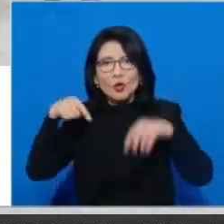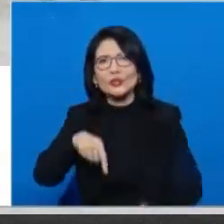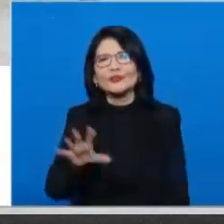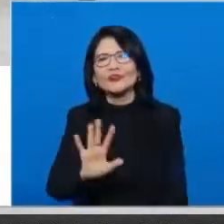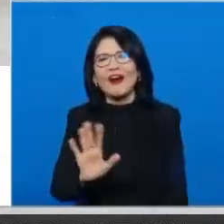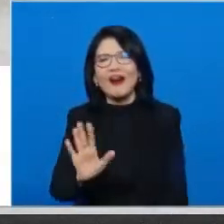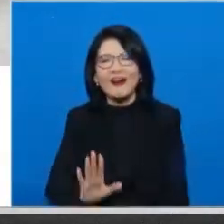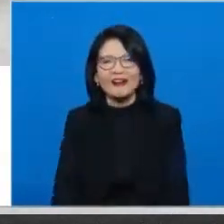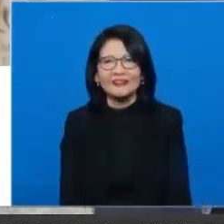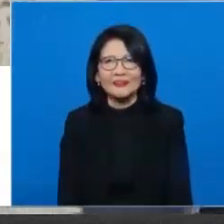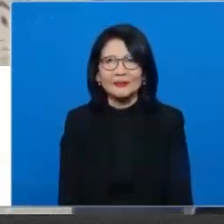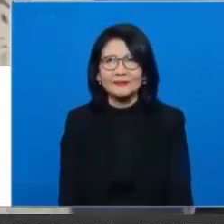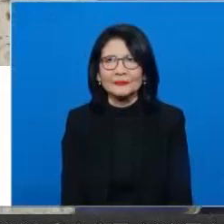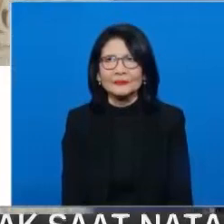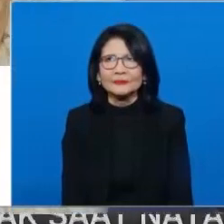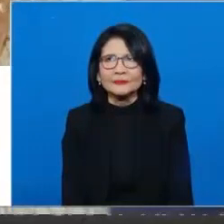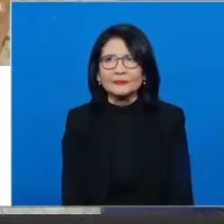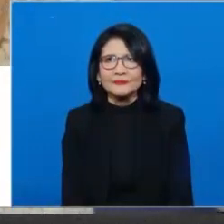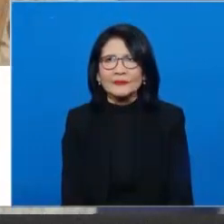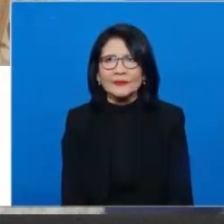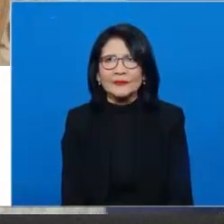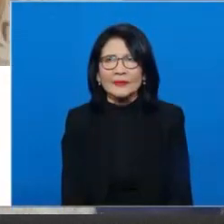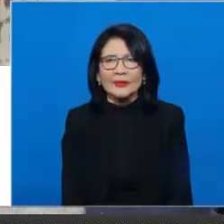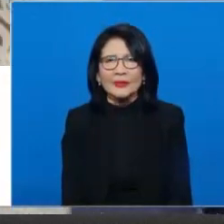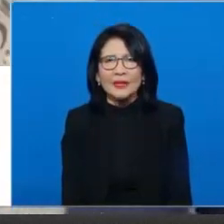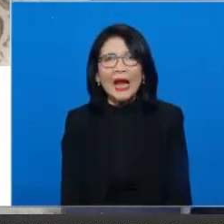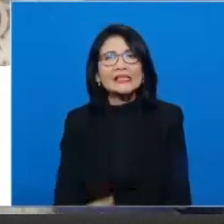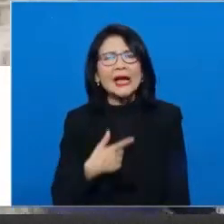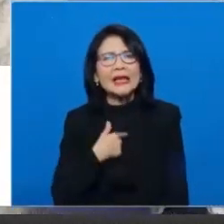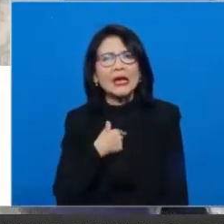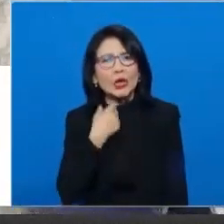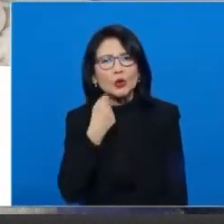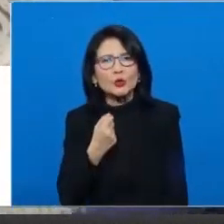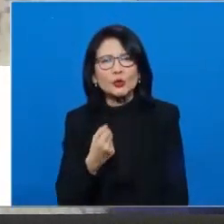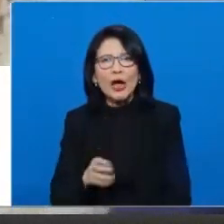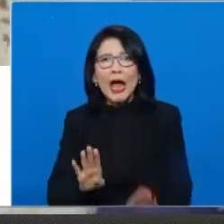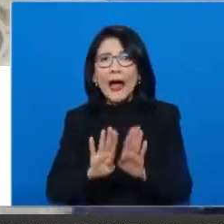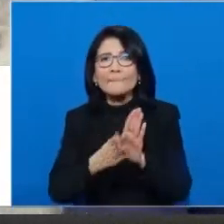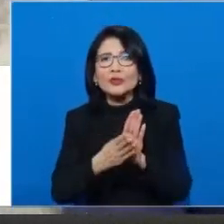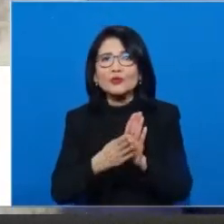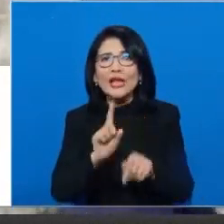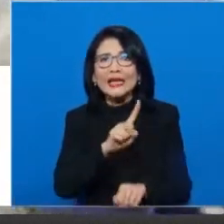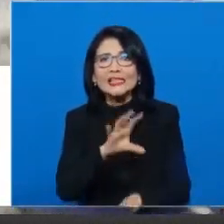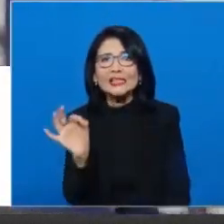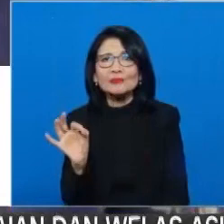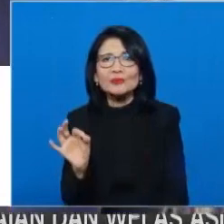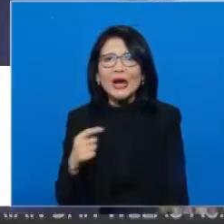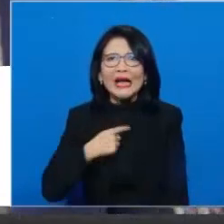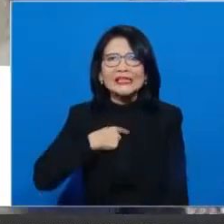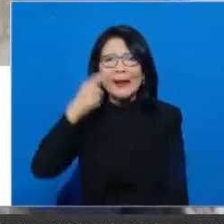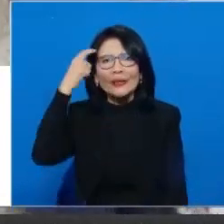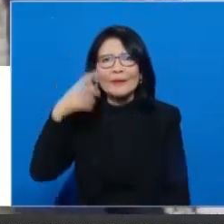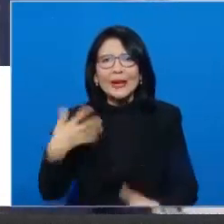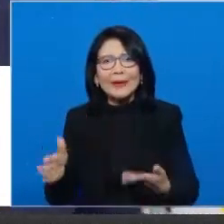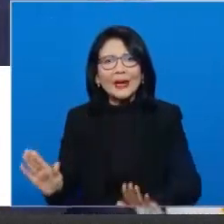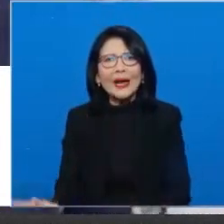melekat pada Lawang Sewu. Yang berkesan ini luar biasa ya, pintunya katanya ada 1.000. Gak bisa bayangkan gimana bangunnya ya